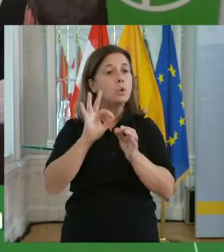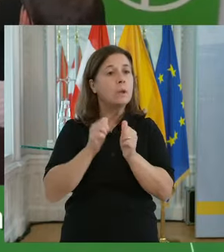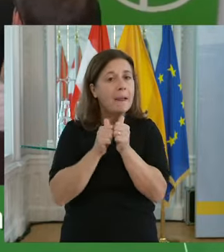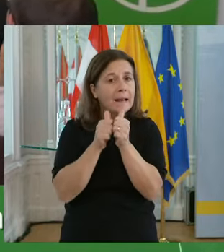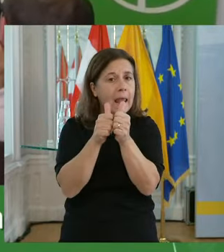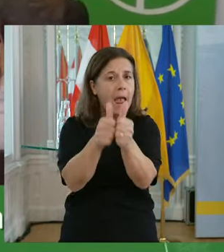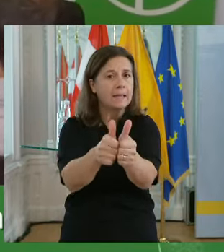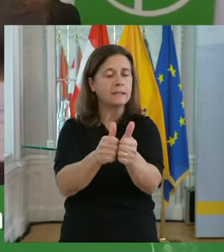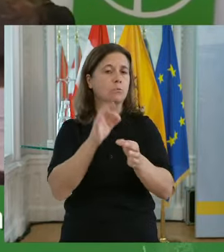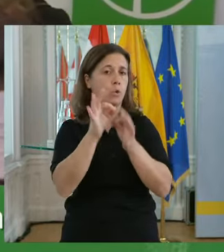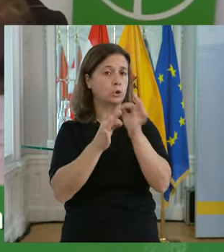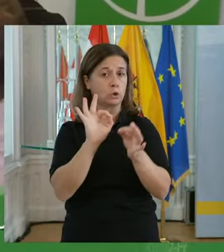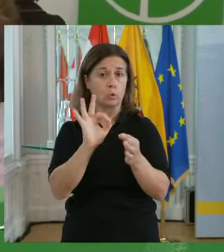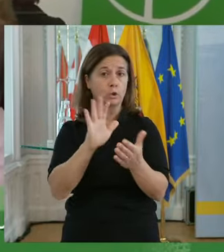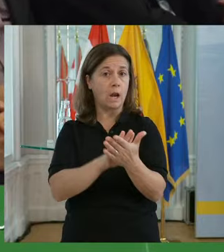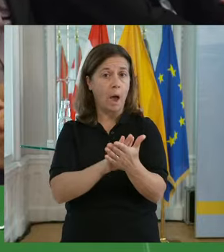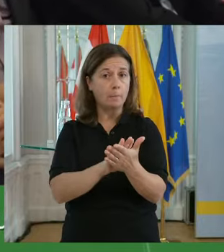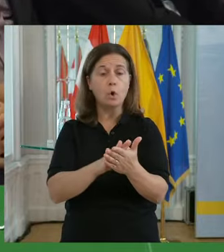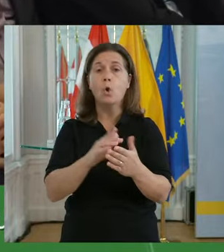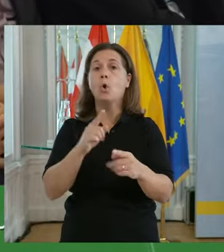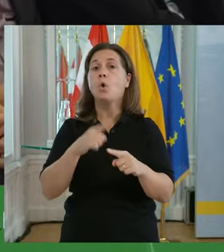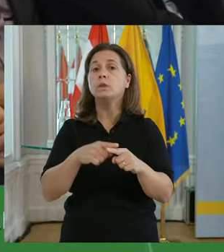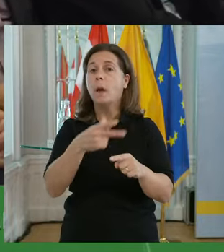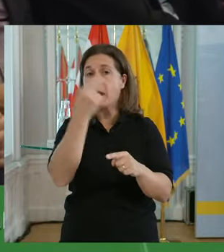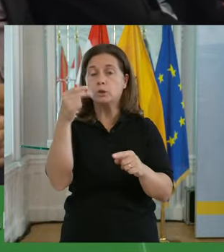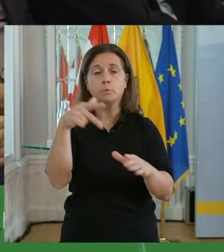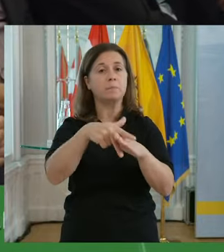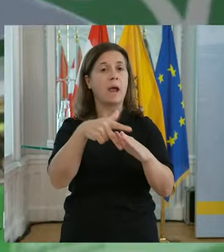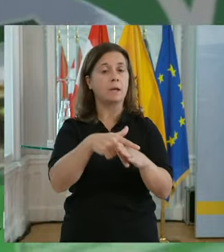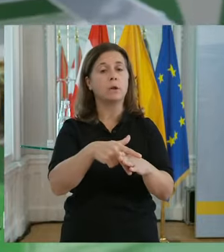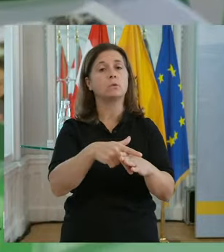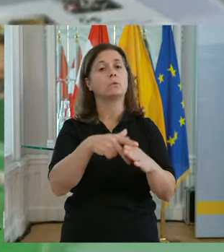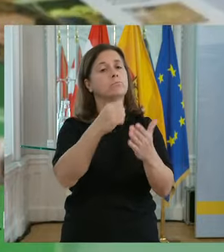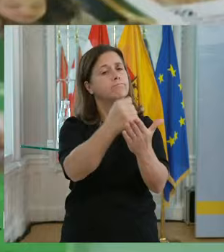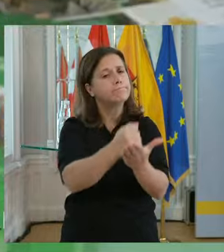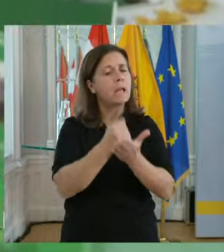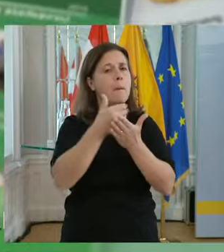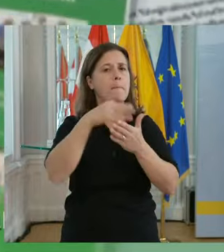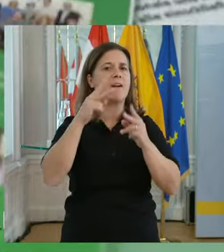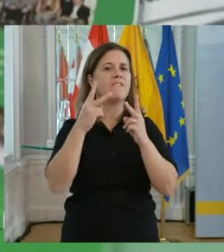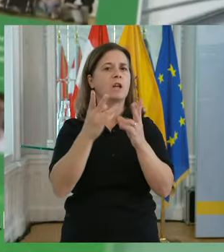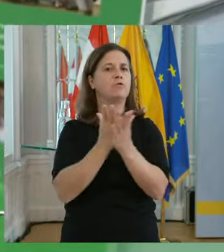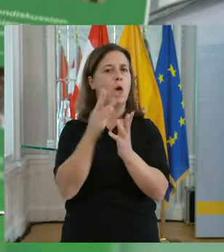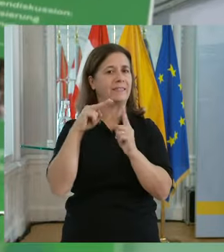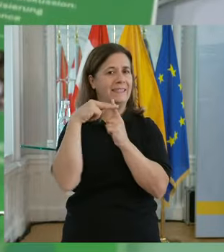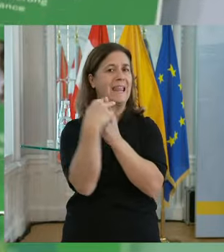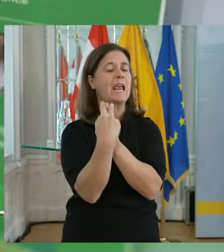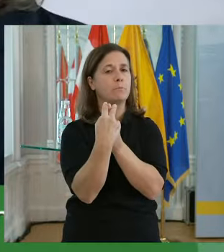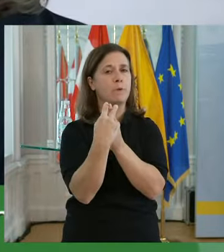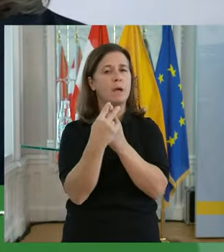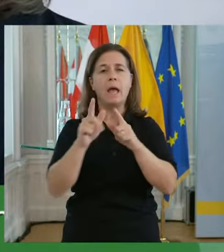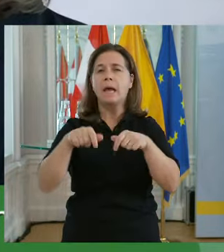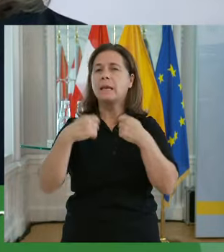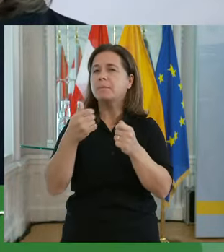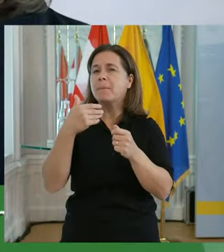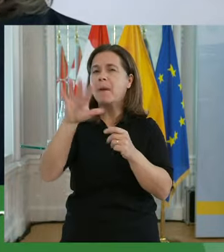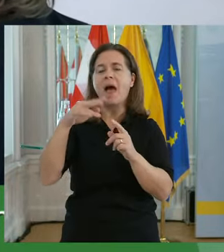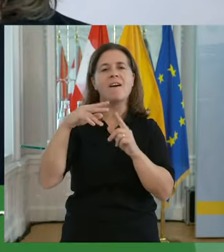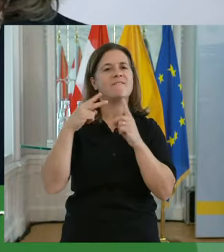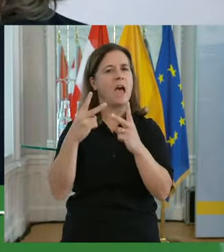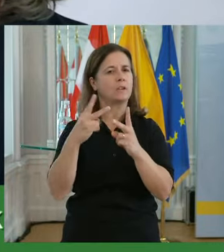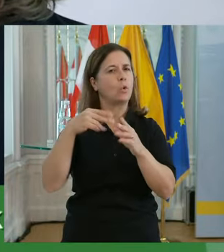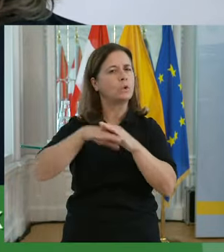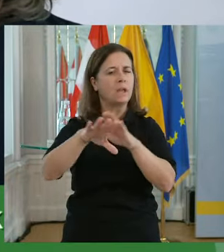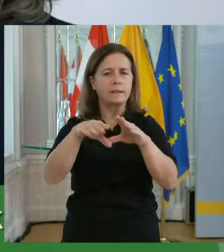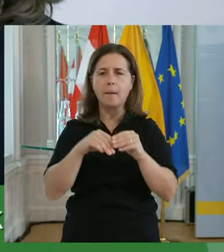damit das im Prozess funktioniert. Und ein Mensch mit Beeinträchtigung bringt sicher einen Mehrwert für das Team mit. Es gibt einen Mehrwert im Unternehmen, das